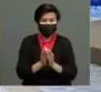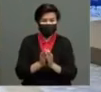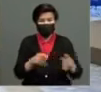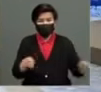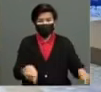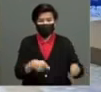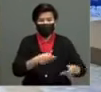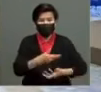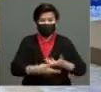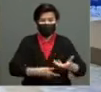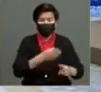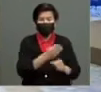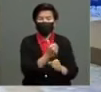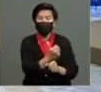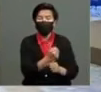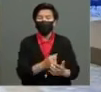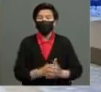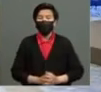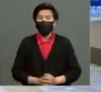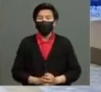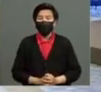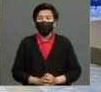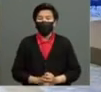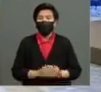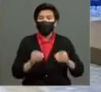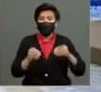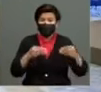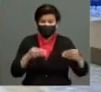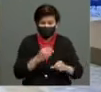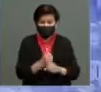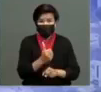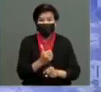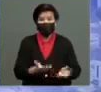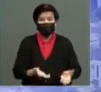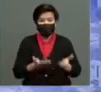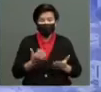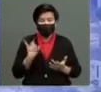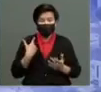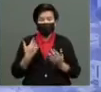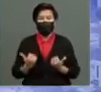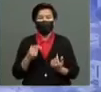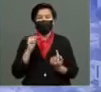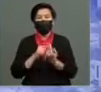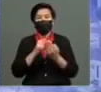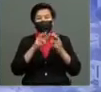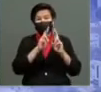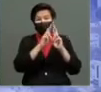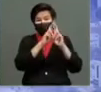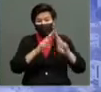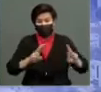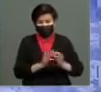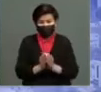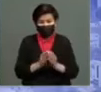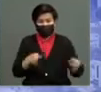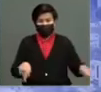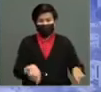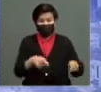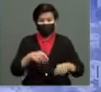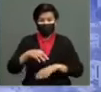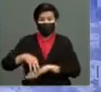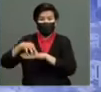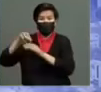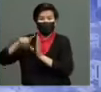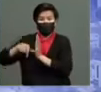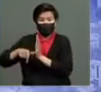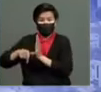ได้ผ่อนคลายลงบ้างอะคะ ครับประเด็นของร้านอาหารเนี่ยนะครับท่านเลขาสมช.ในฐานะ